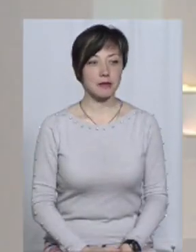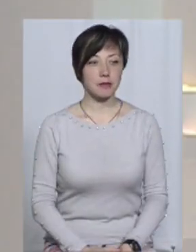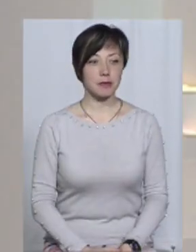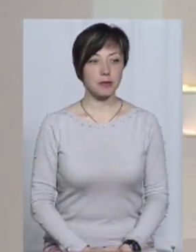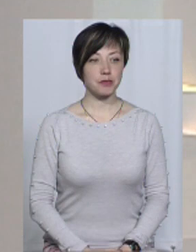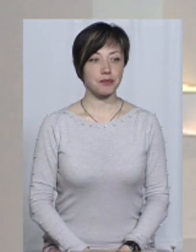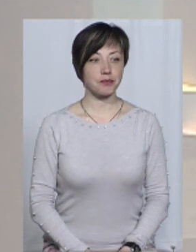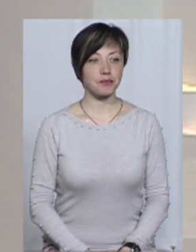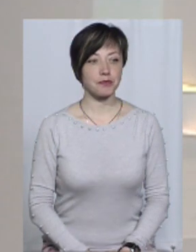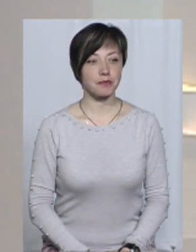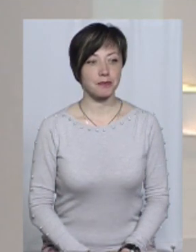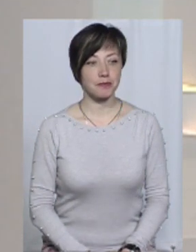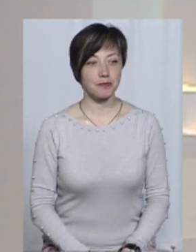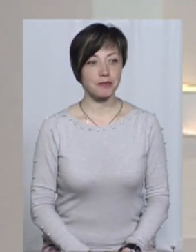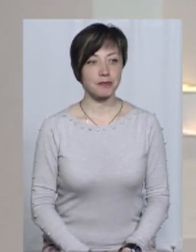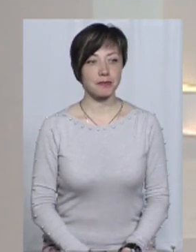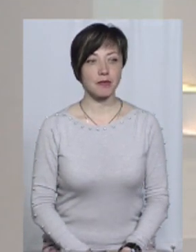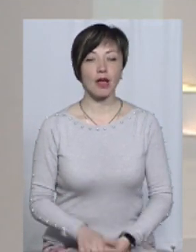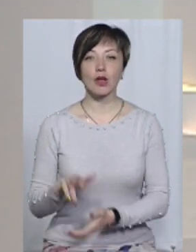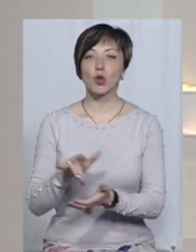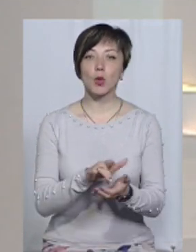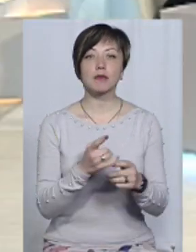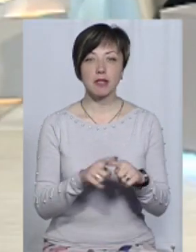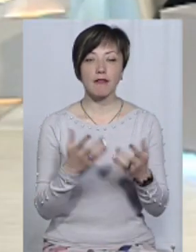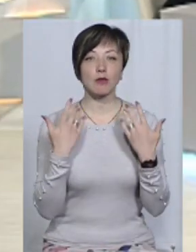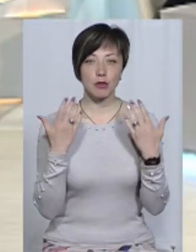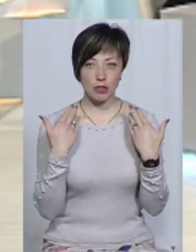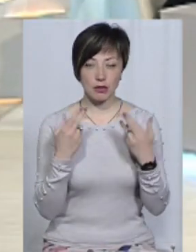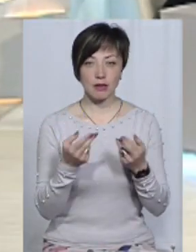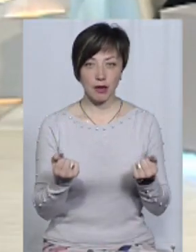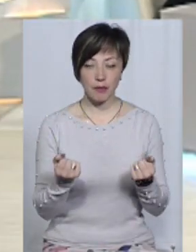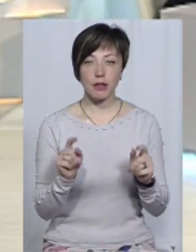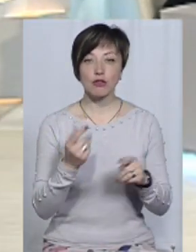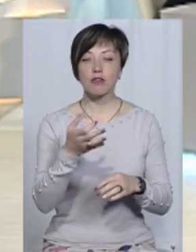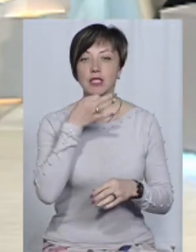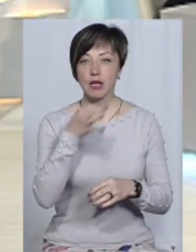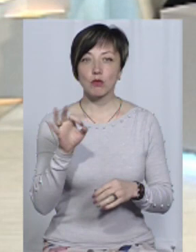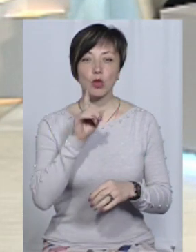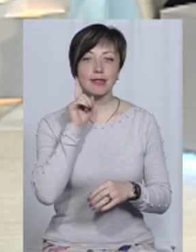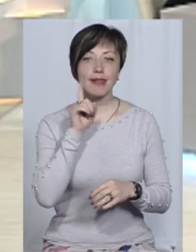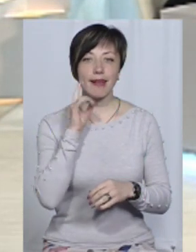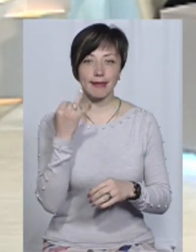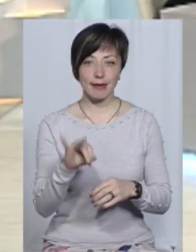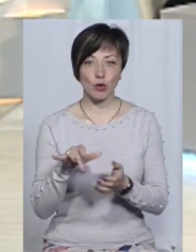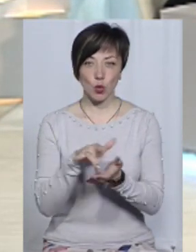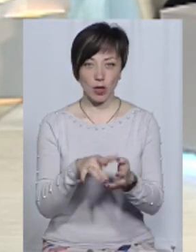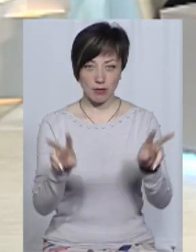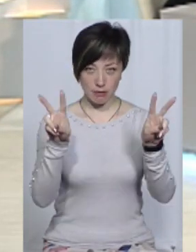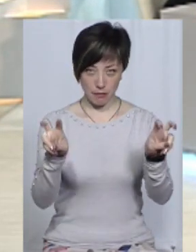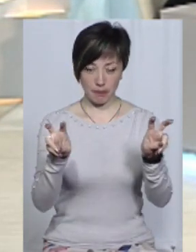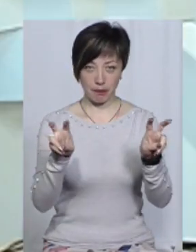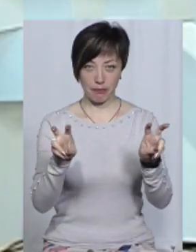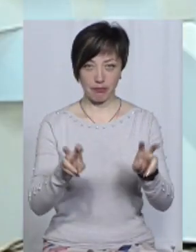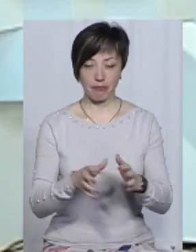Туризм – це... Будемо говорити, відпочинок. Так. Що ви скажете про зелений туризм на